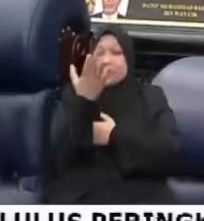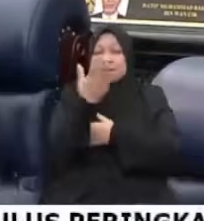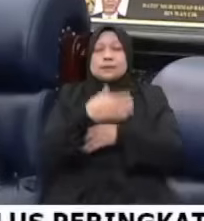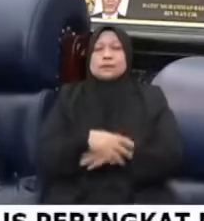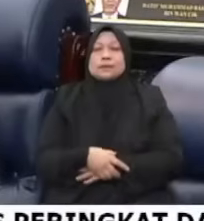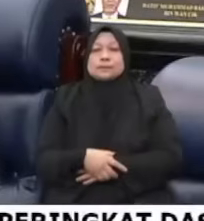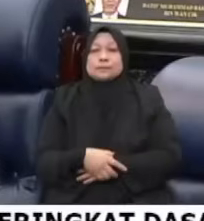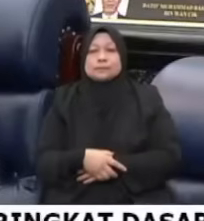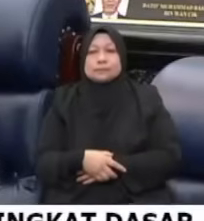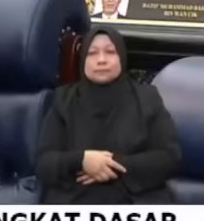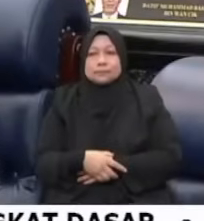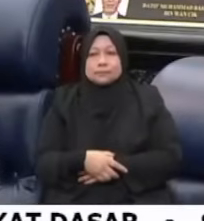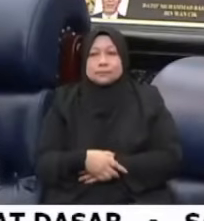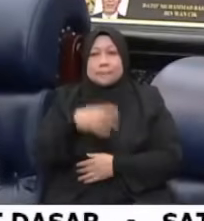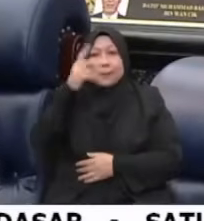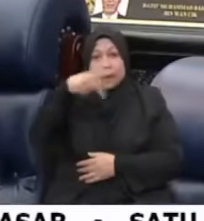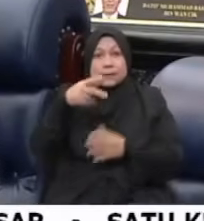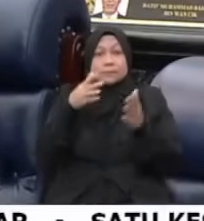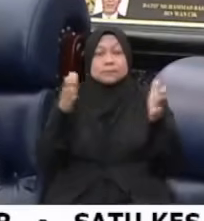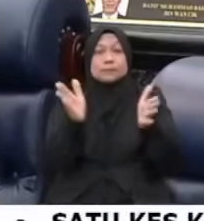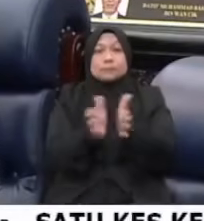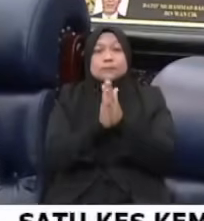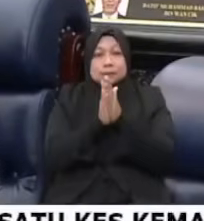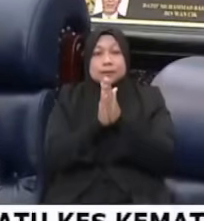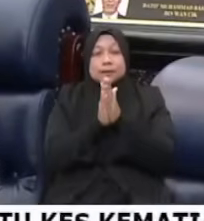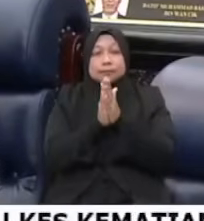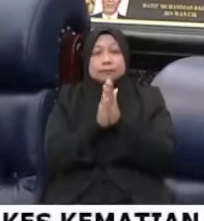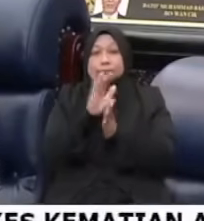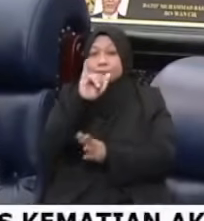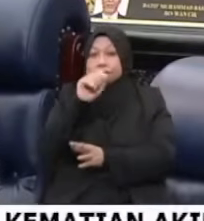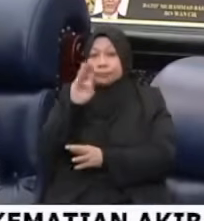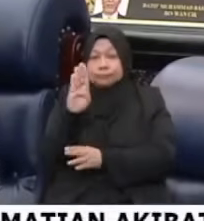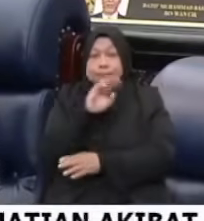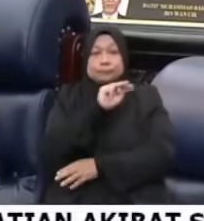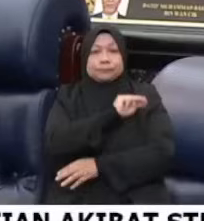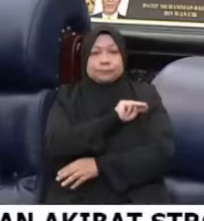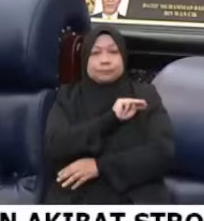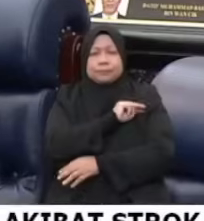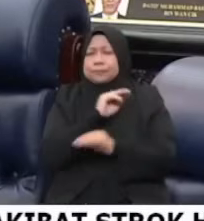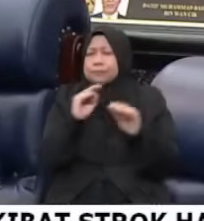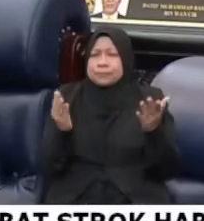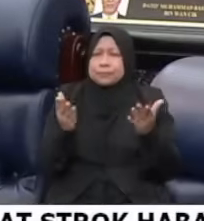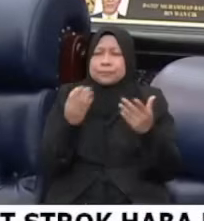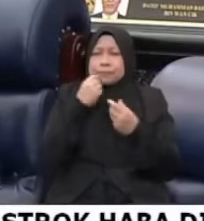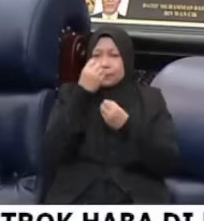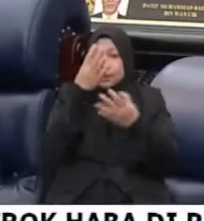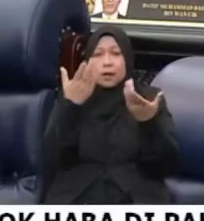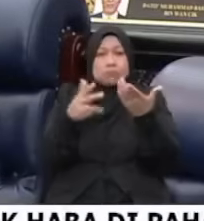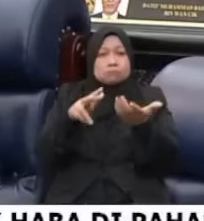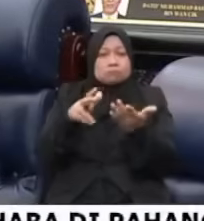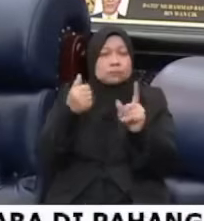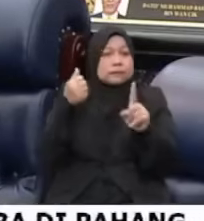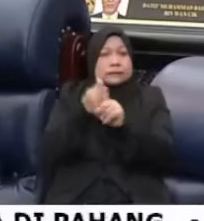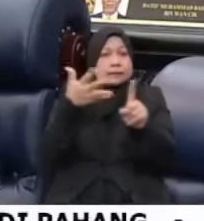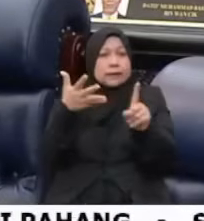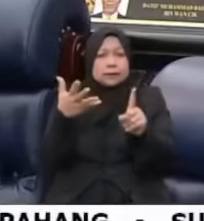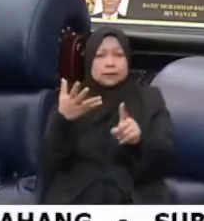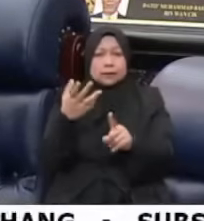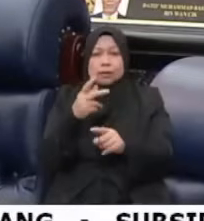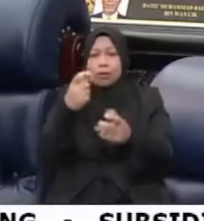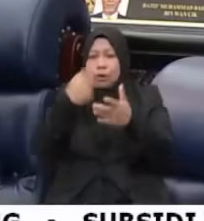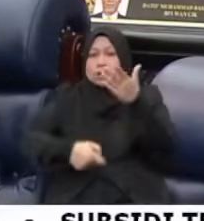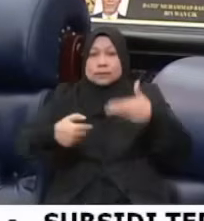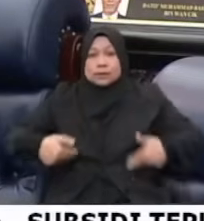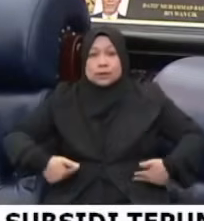berapa p besar minta yang amat berhormat Perdana Menteri menyatakan kesan terhadap kos hari